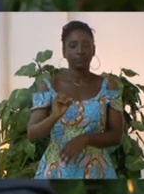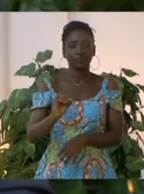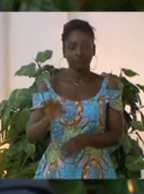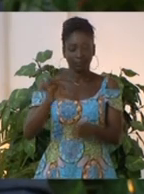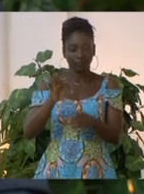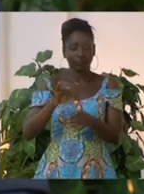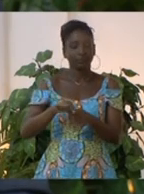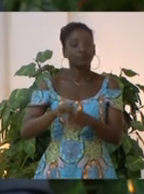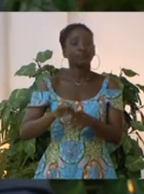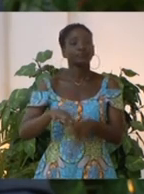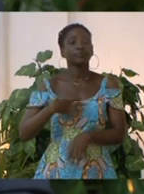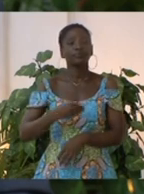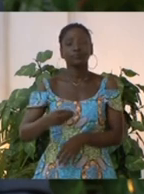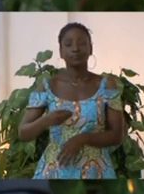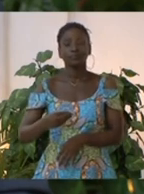Bulletin blanc,